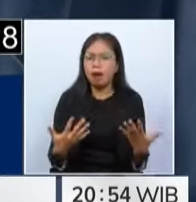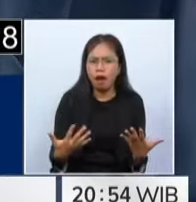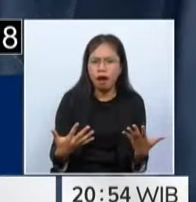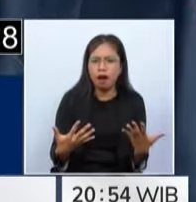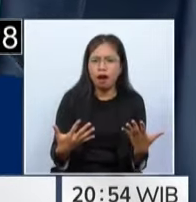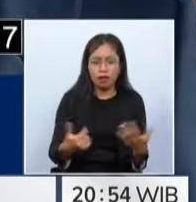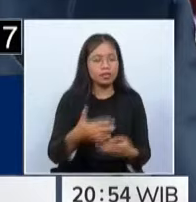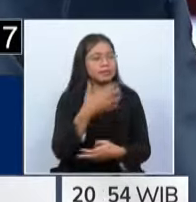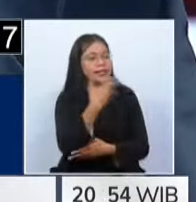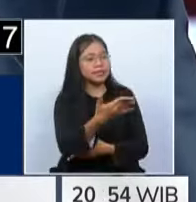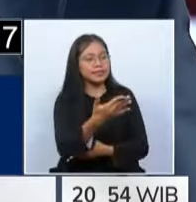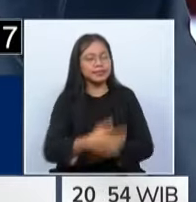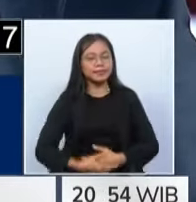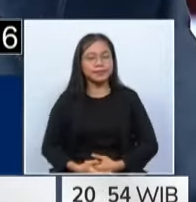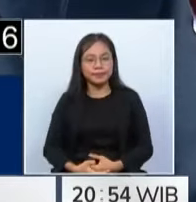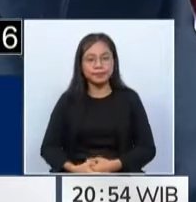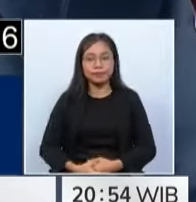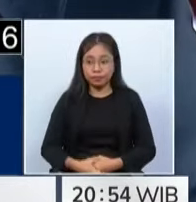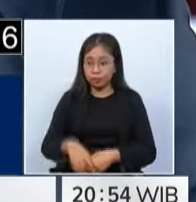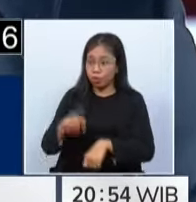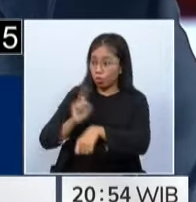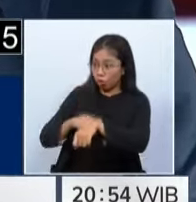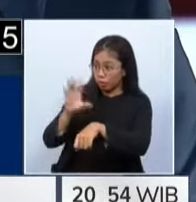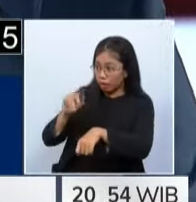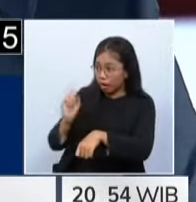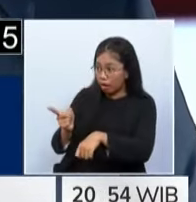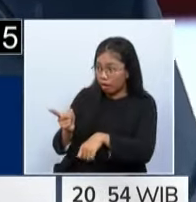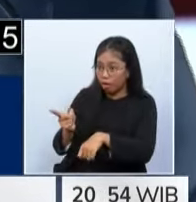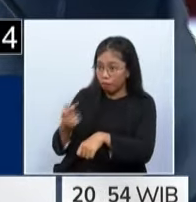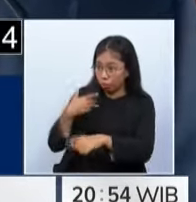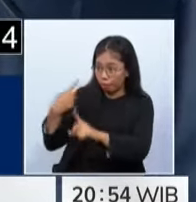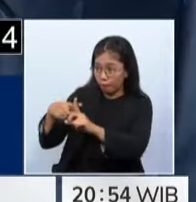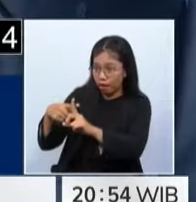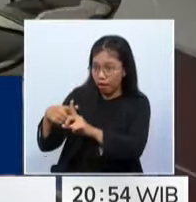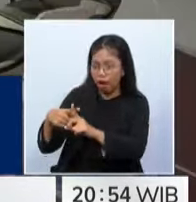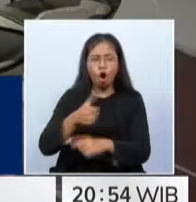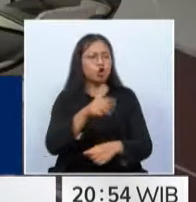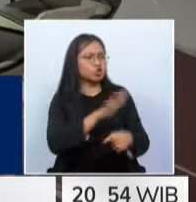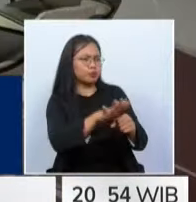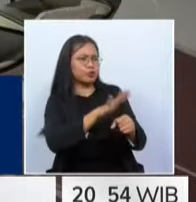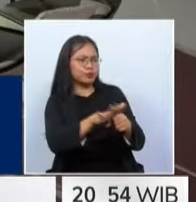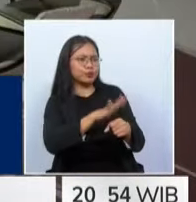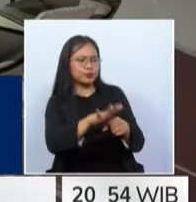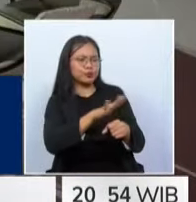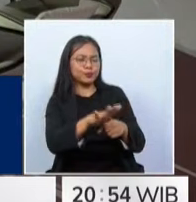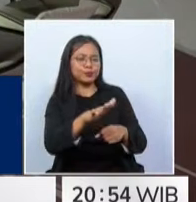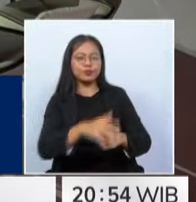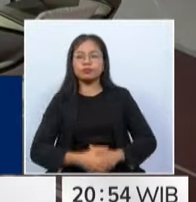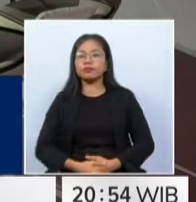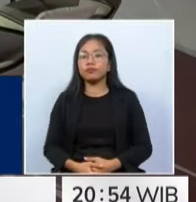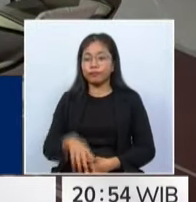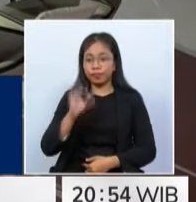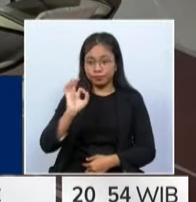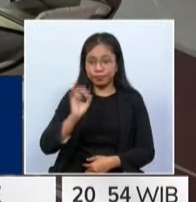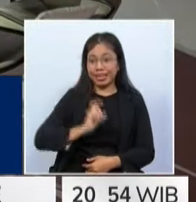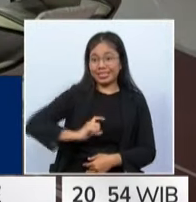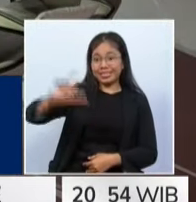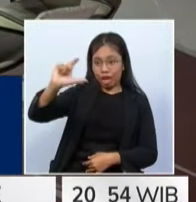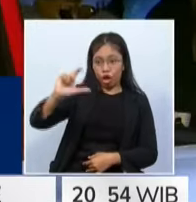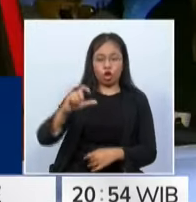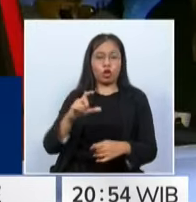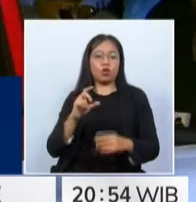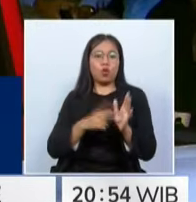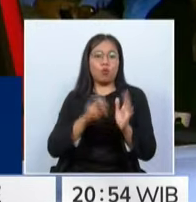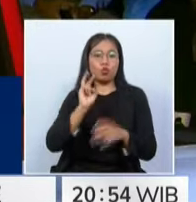kasih baik waktu masih ada Pak Anis sudah cukup cukup baik kami persilakan kepada calon Presiden nomor urut 2 Bapak prabo Subianto